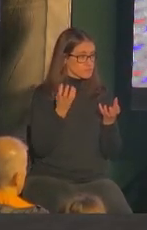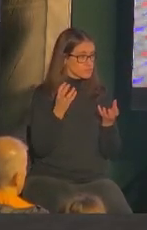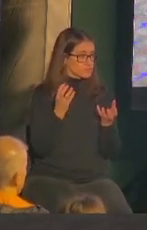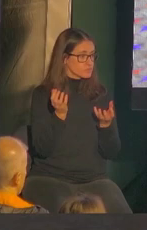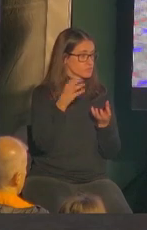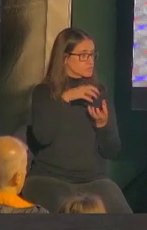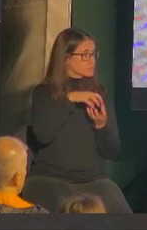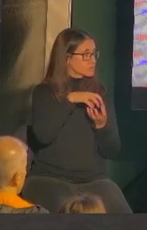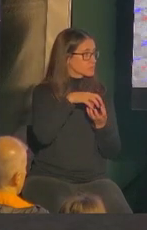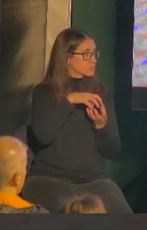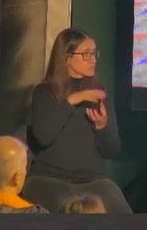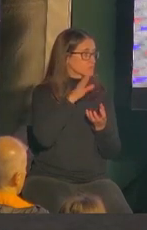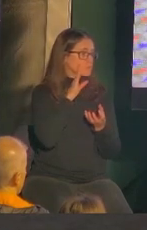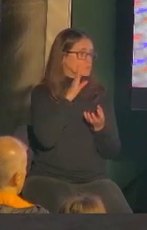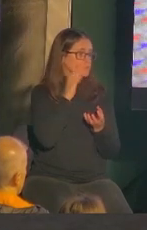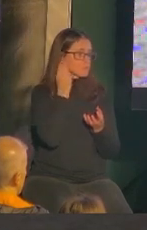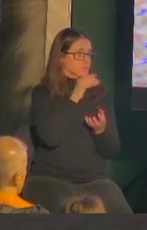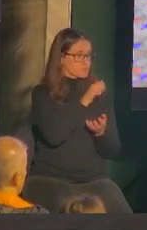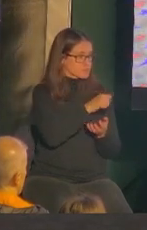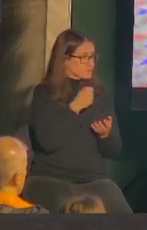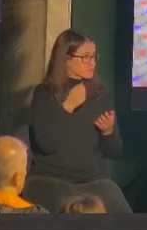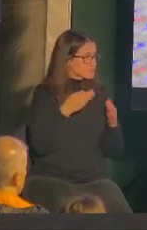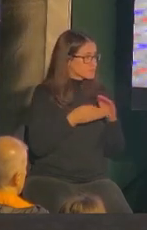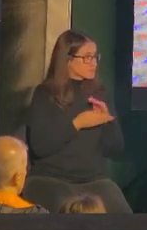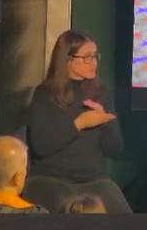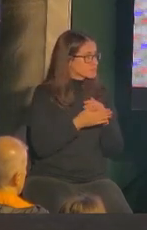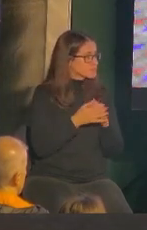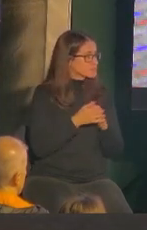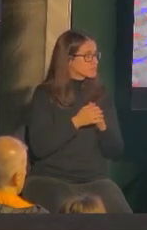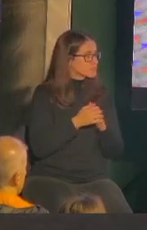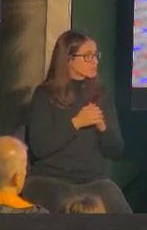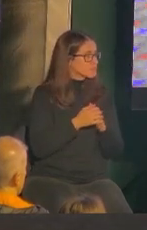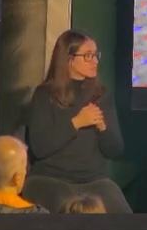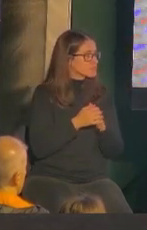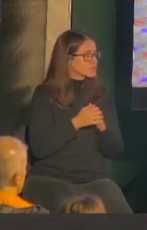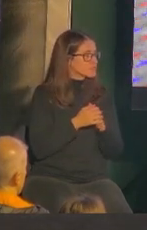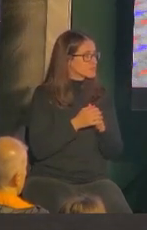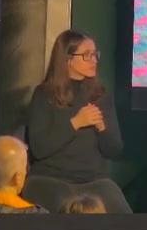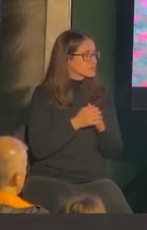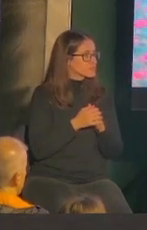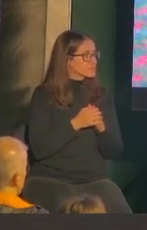acabem de fer ja congelades. Veig que la idea del paper no m'ajuda.